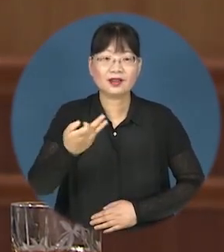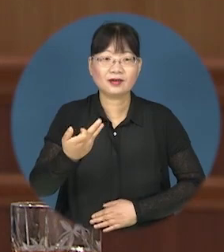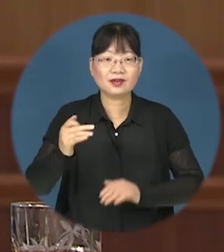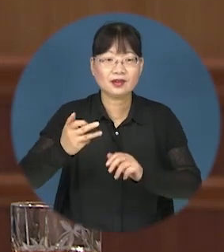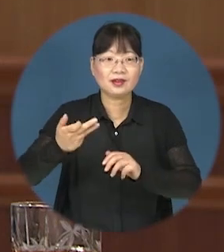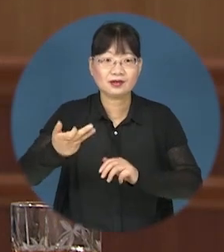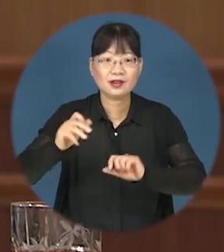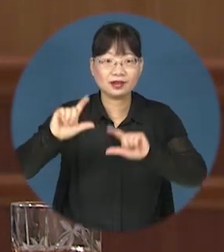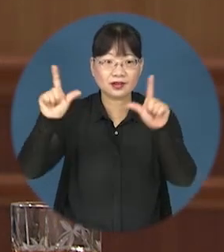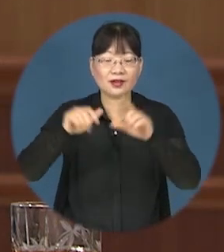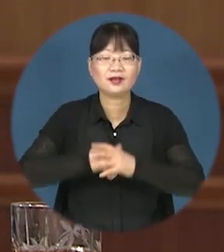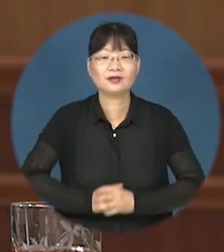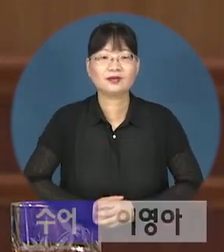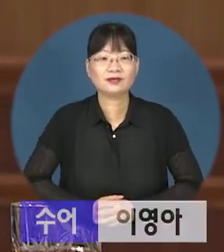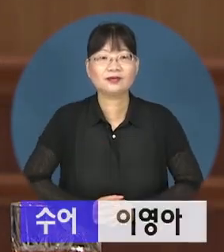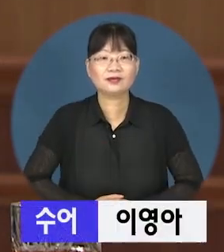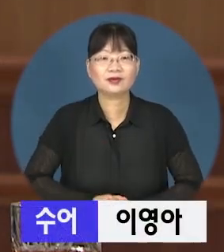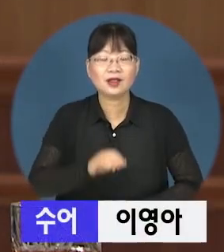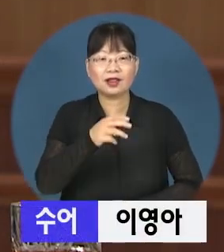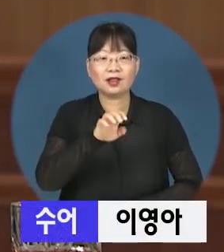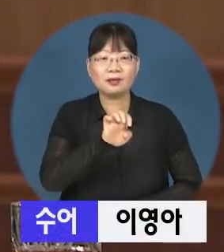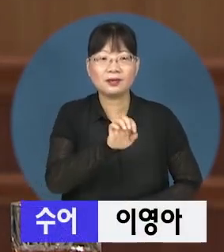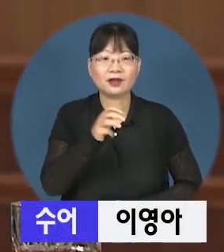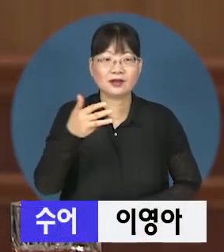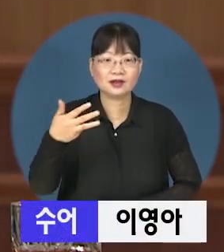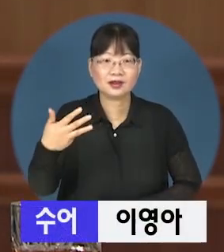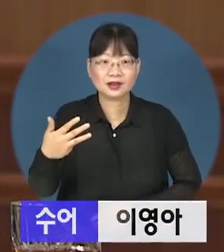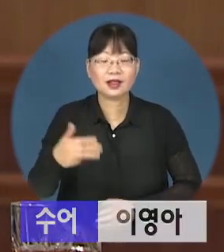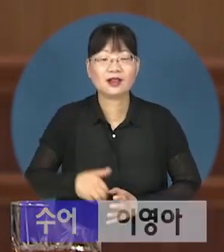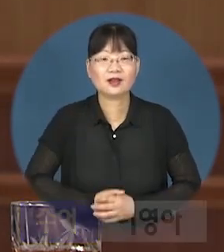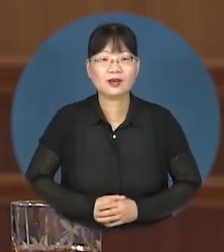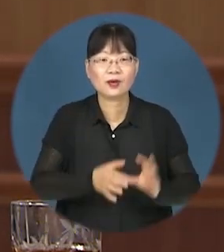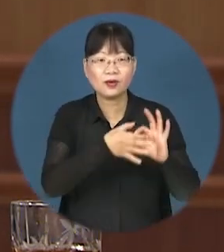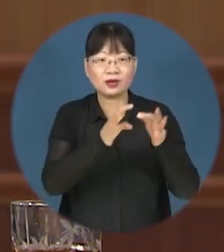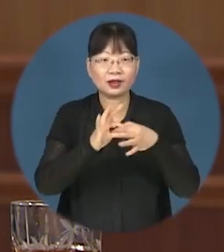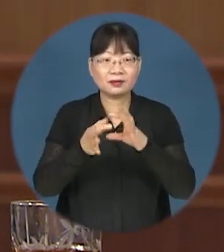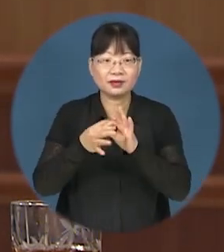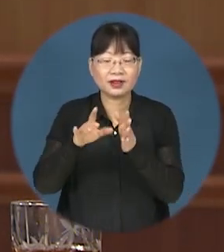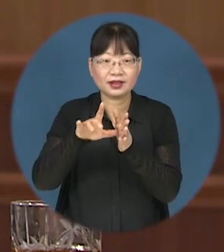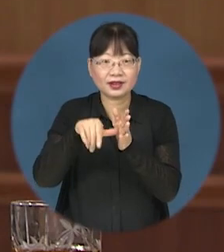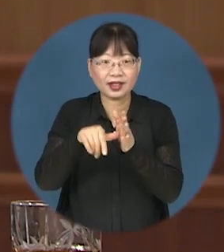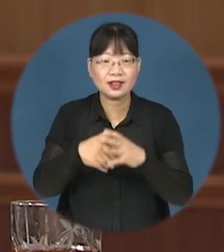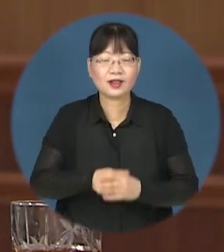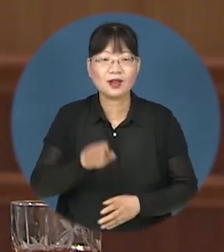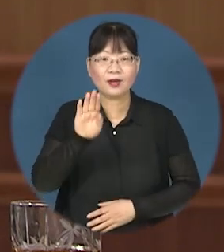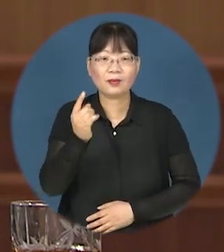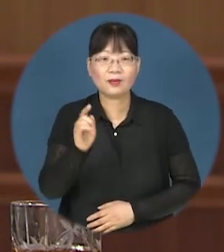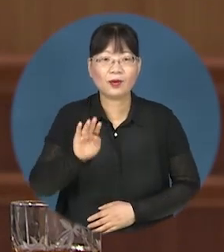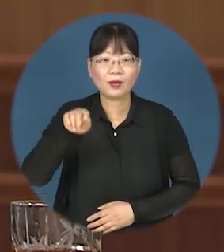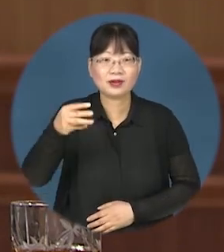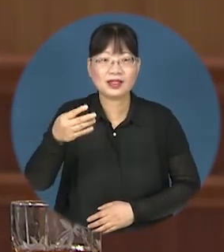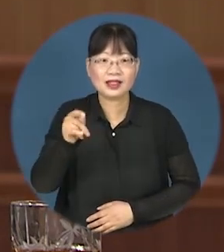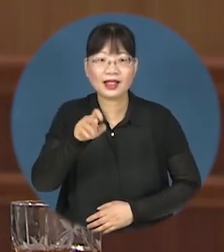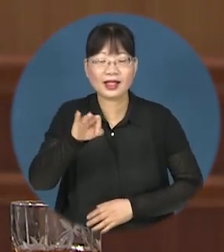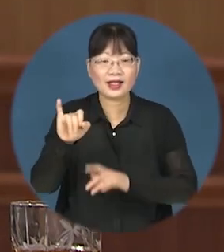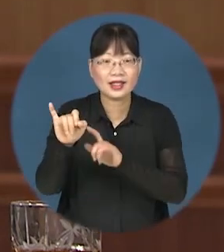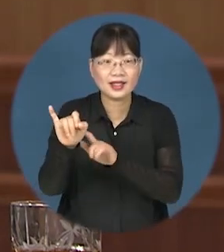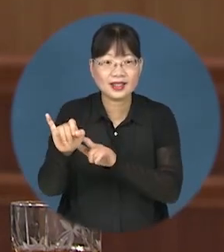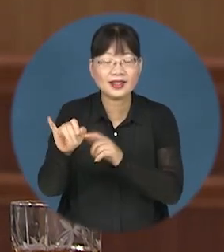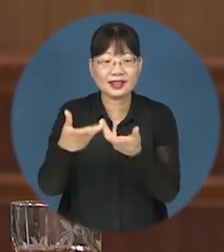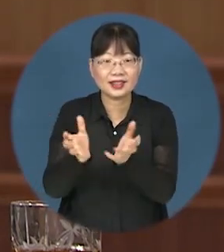우리 봅슬레이 팀이 자랑스러운 메달을 땄던 거 여러분 기억하십니까 그 봅슬레이 썰매 에